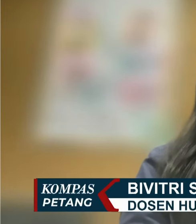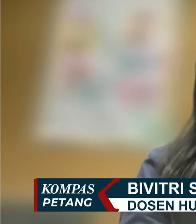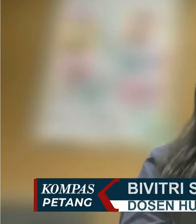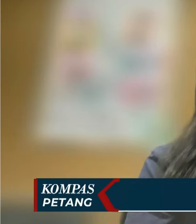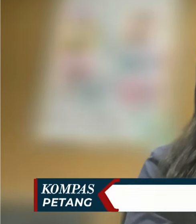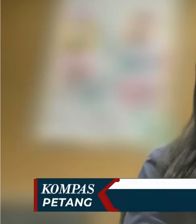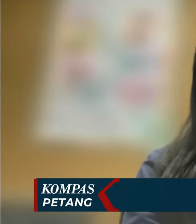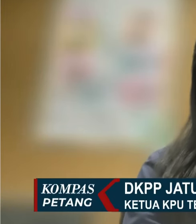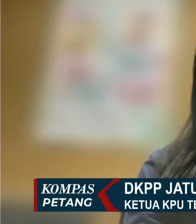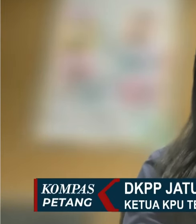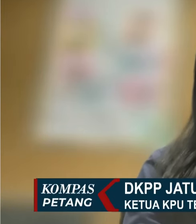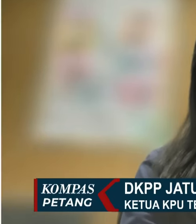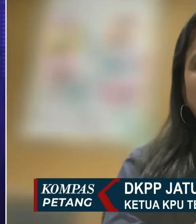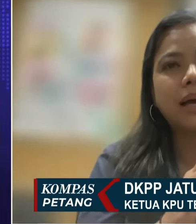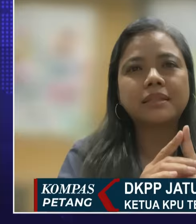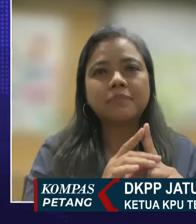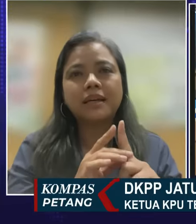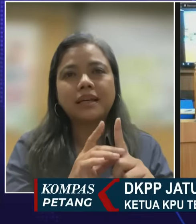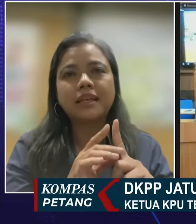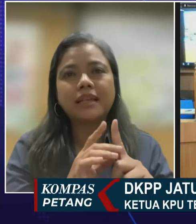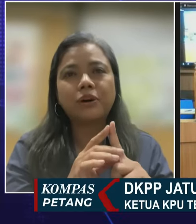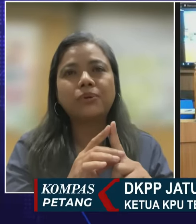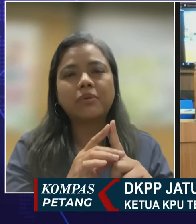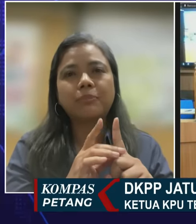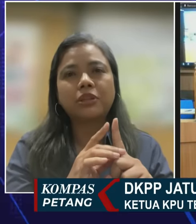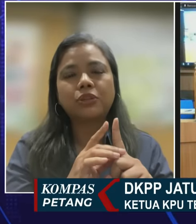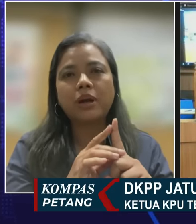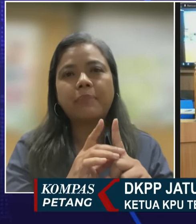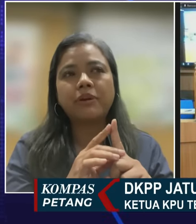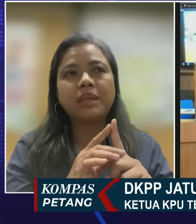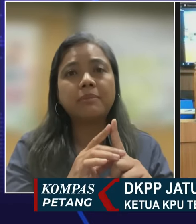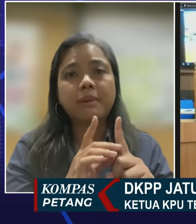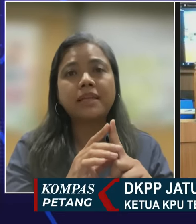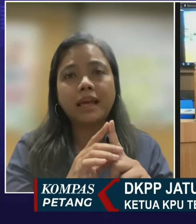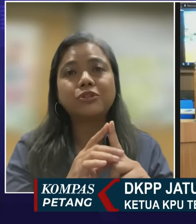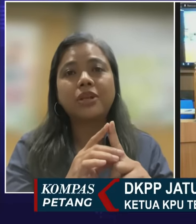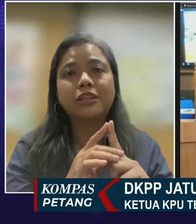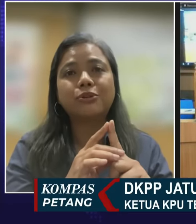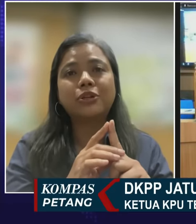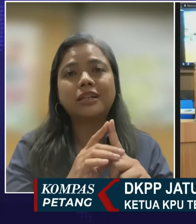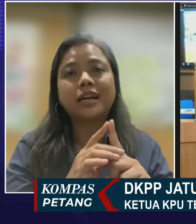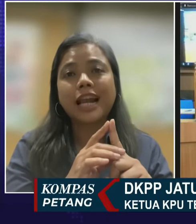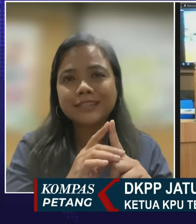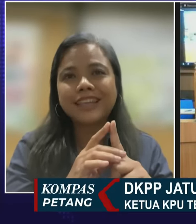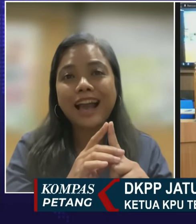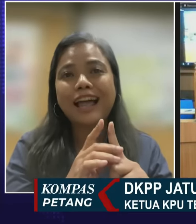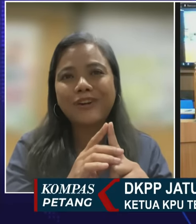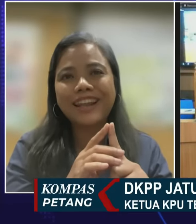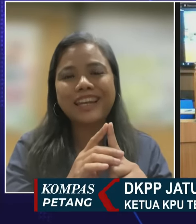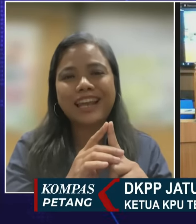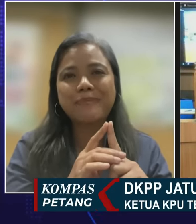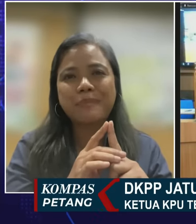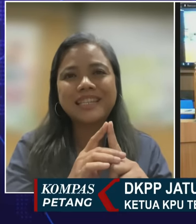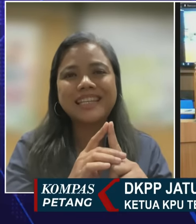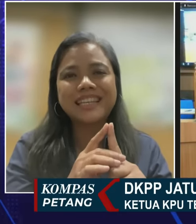ini karena dua hal Mbak Nilu pertama Ee kita tahu ketua KPU ini memang bermasalah sudah ditegur keras tiga kali